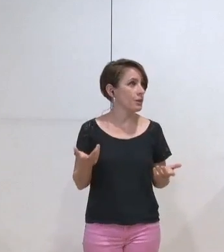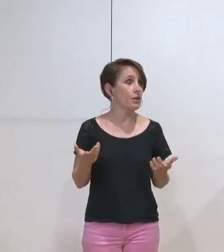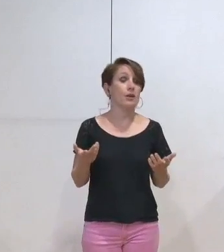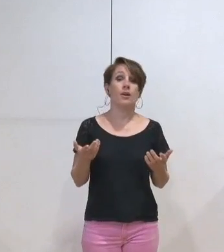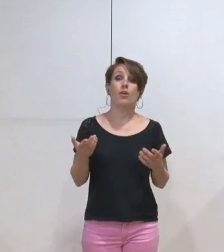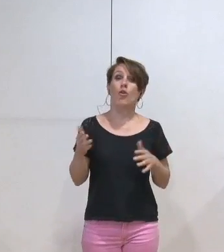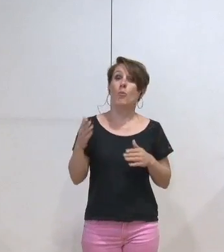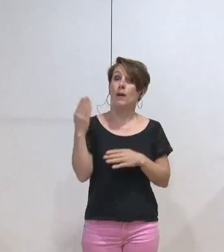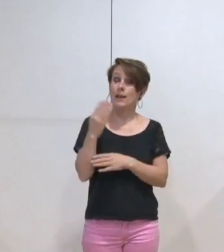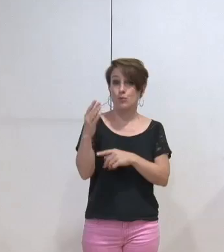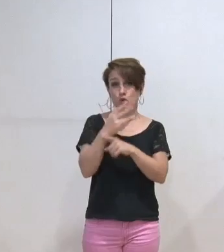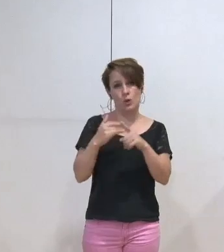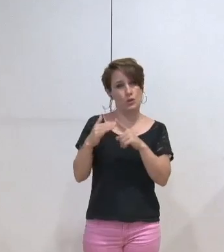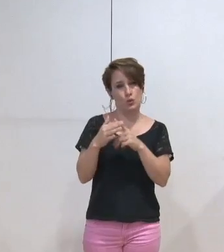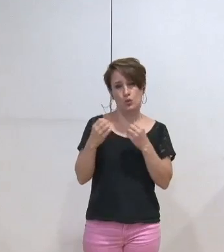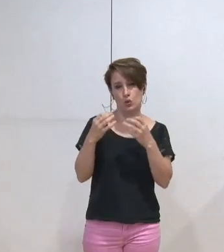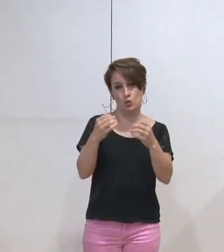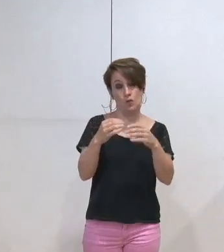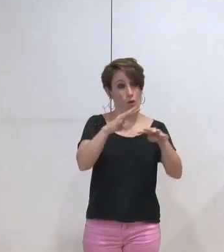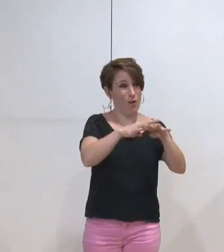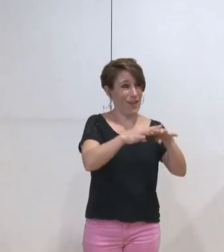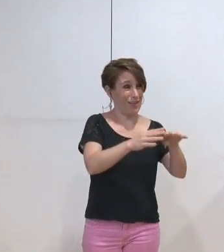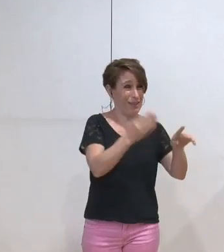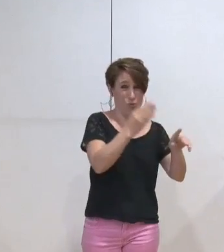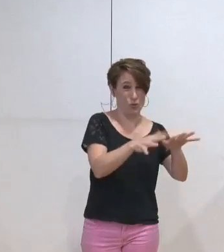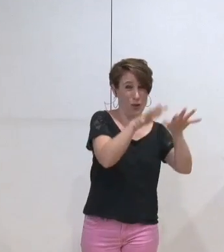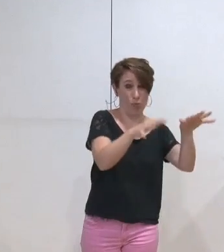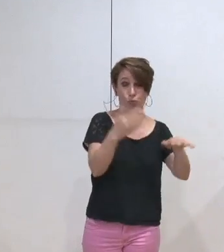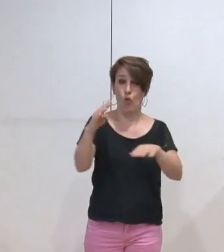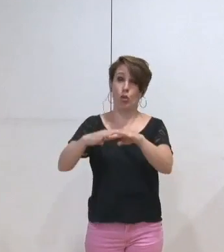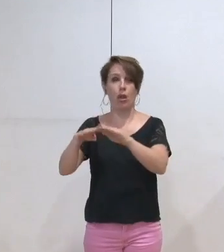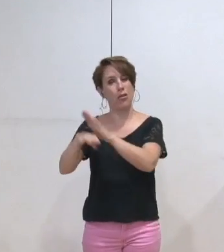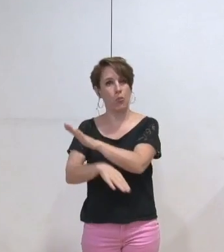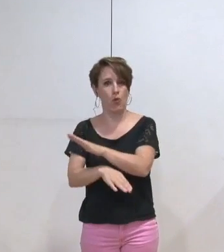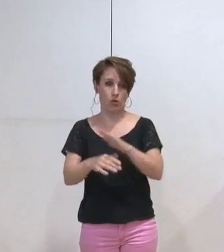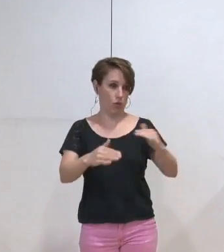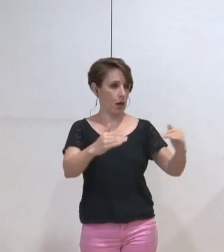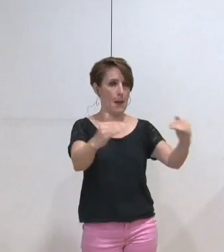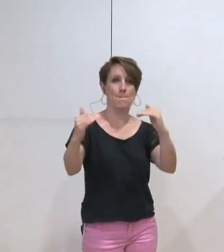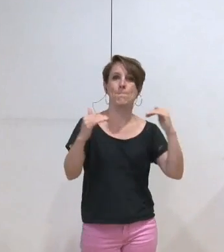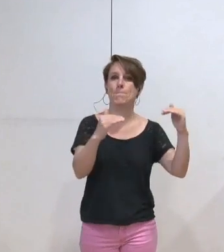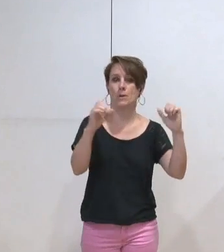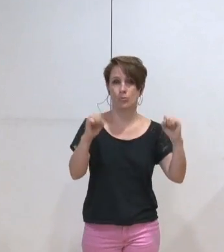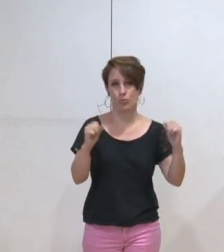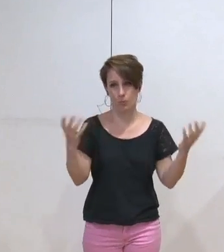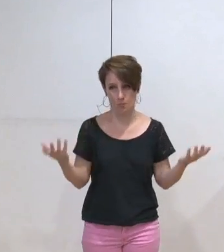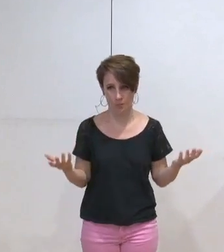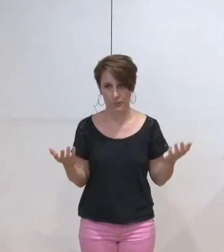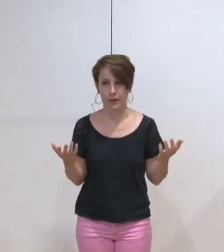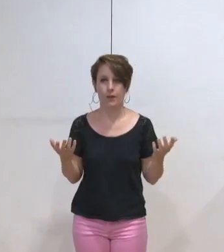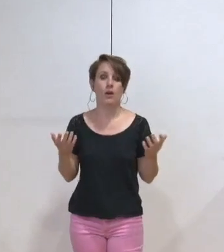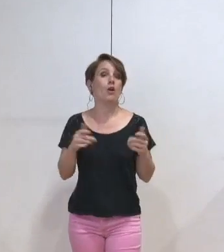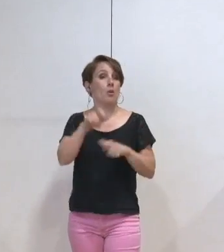manière inégale au sein d'une agglomération il facilite aussi la professionnalisation des travailleurs sociaux et des agents des centres d'action